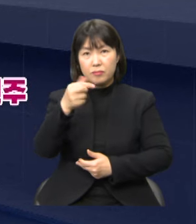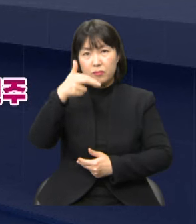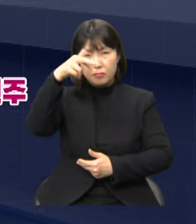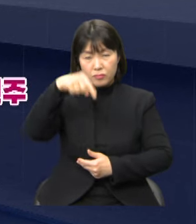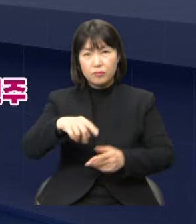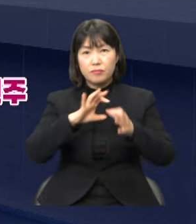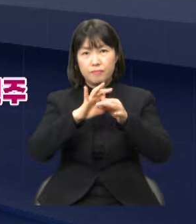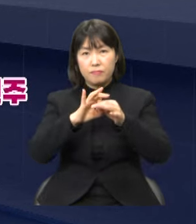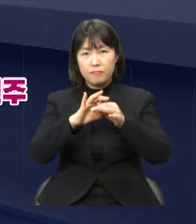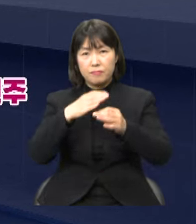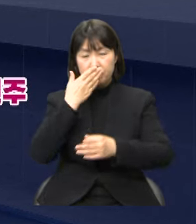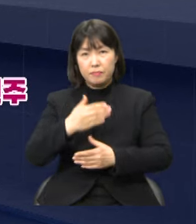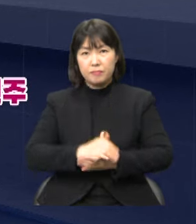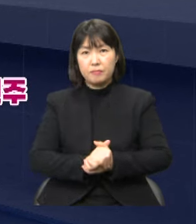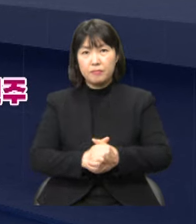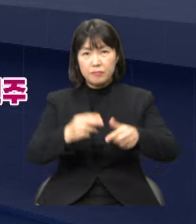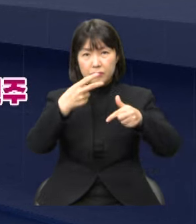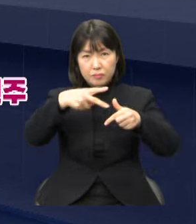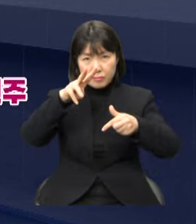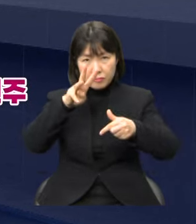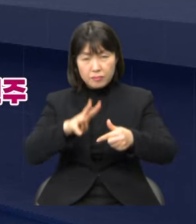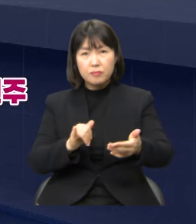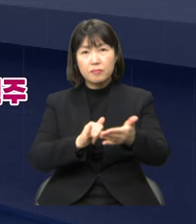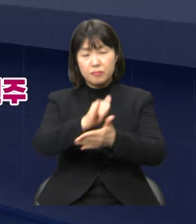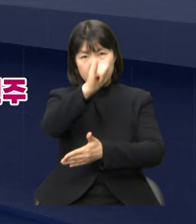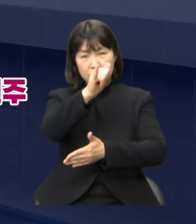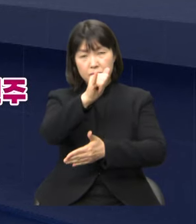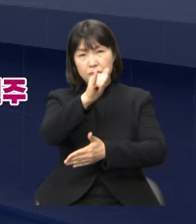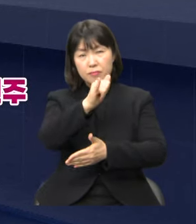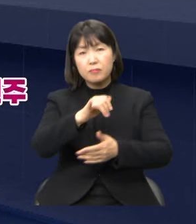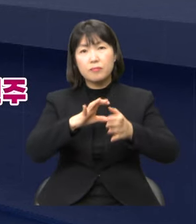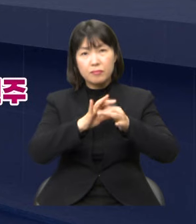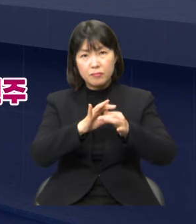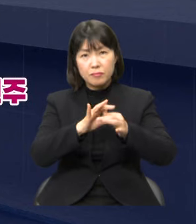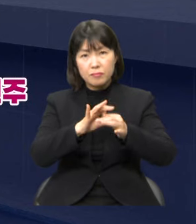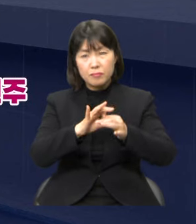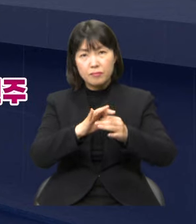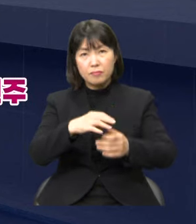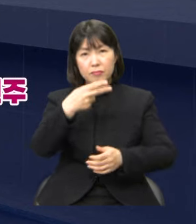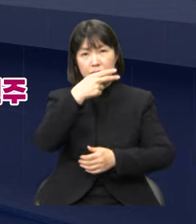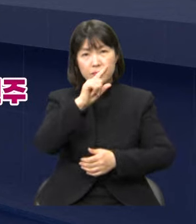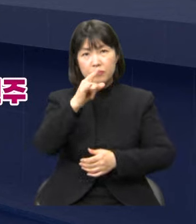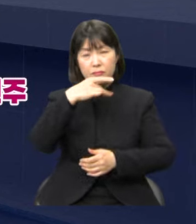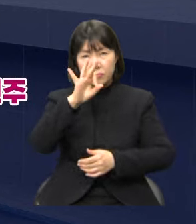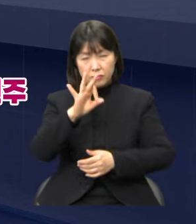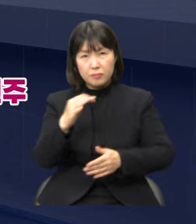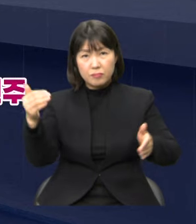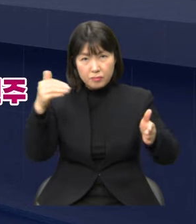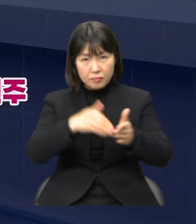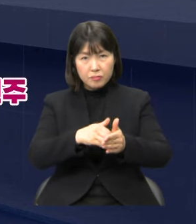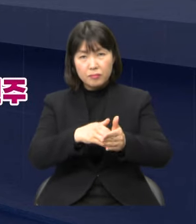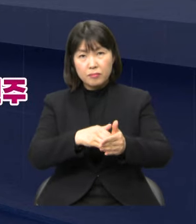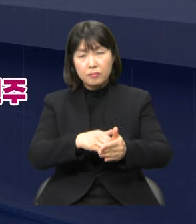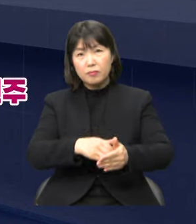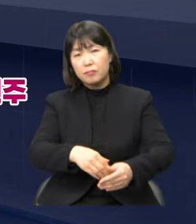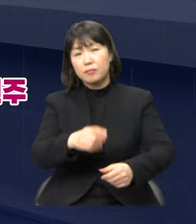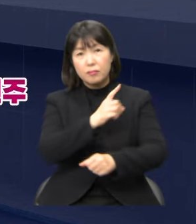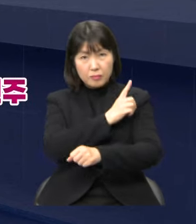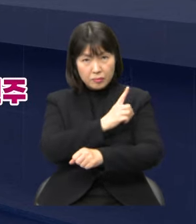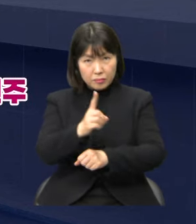GTX 이선도 인천공항과 연결되는데 인천공항에서 대까지는 노선을 공유한 뒤 서울